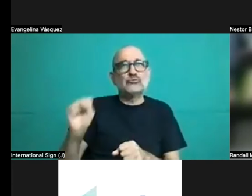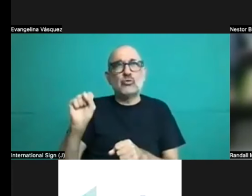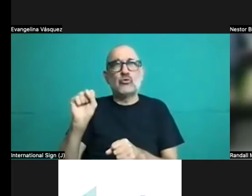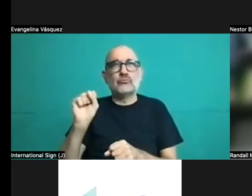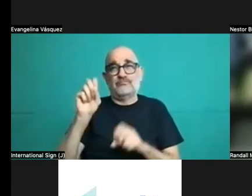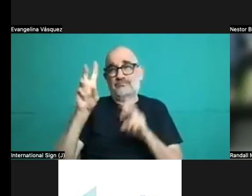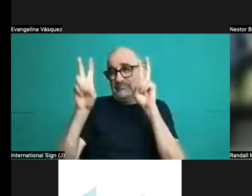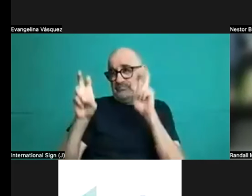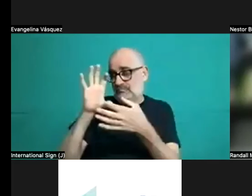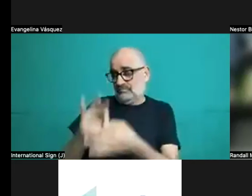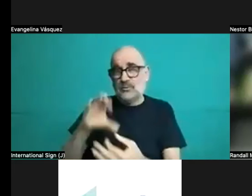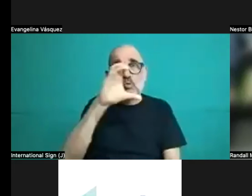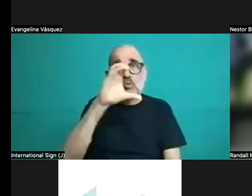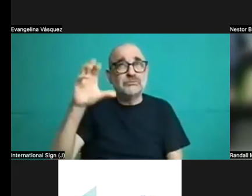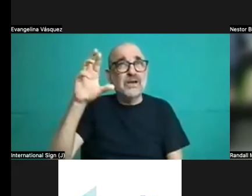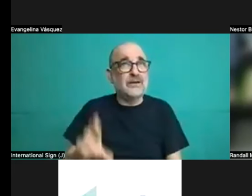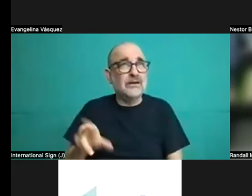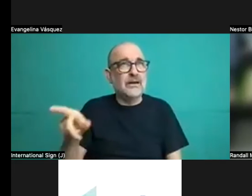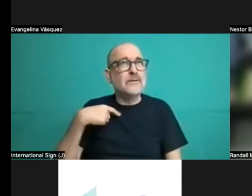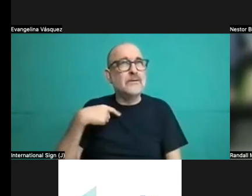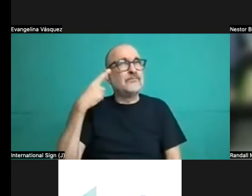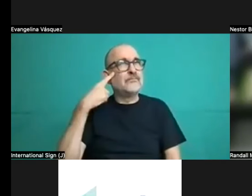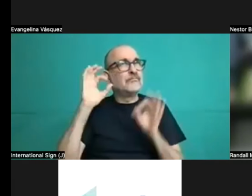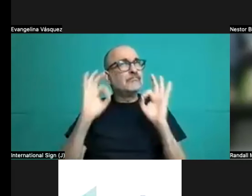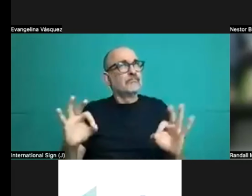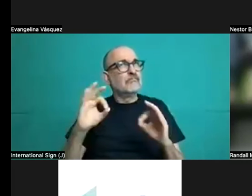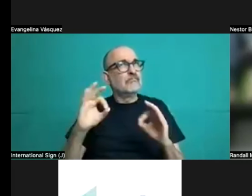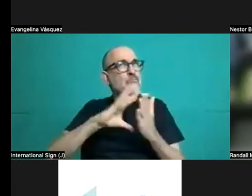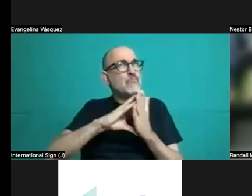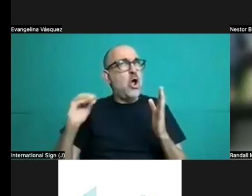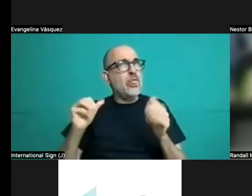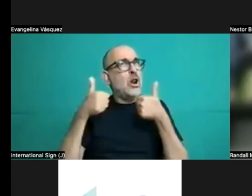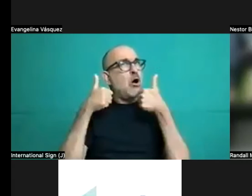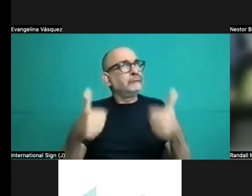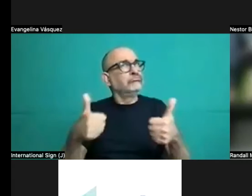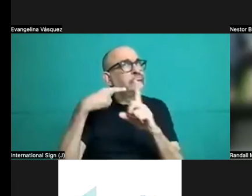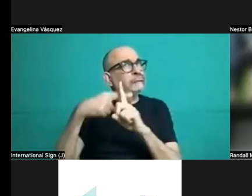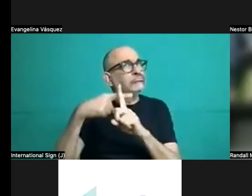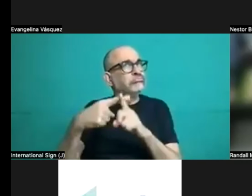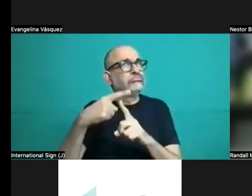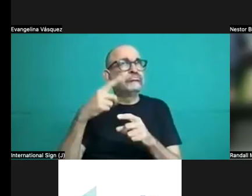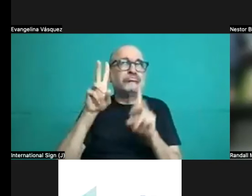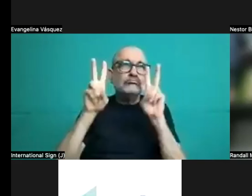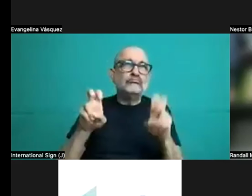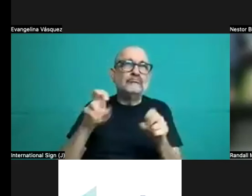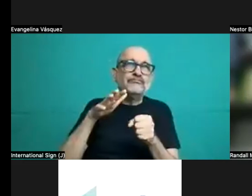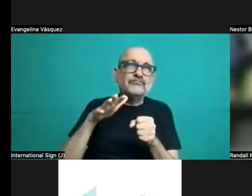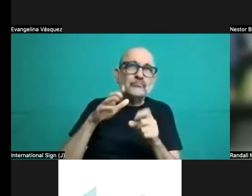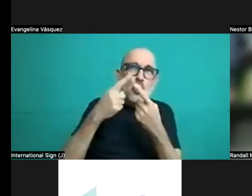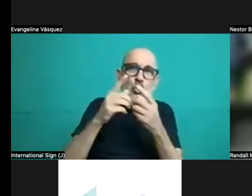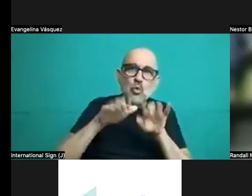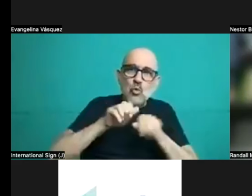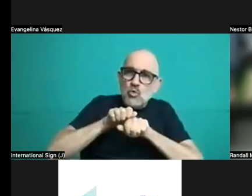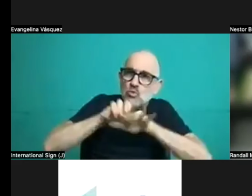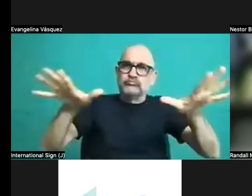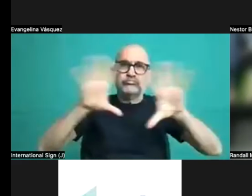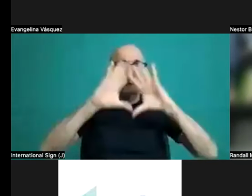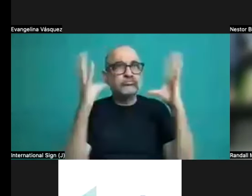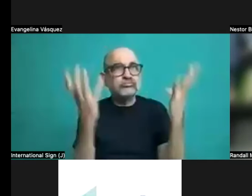Il reste des défis tels que les engagements en termes de gestion, on voit, ont des limitations parfois la prise en charge, moins de